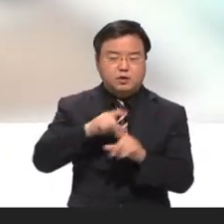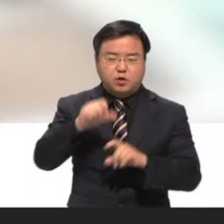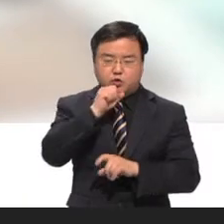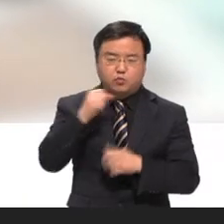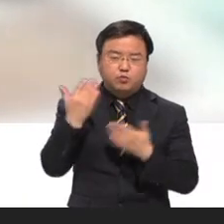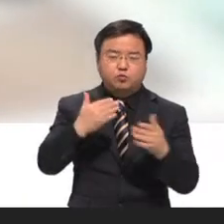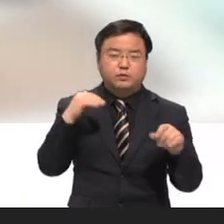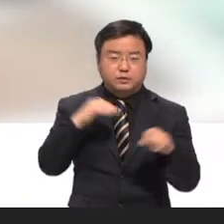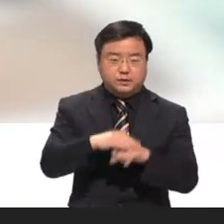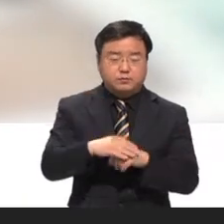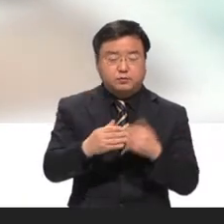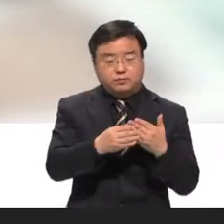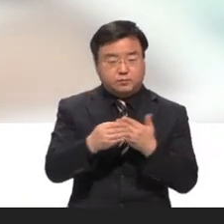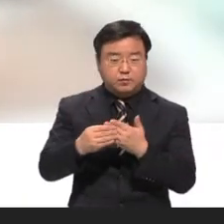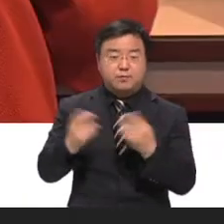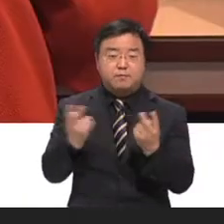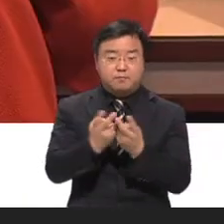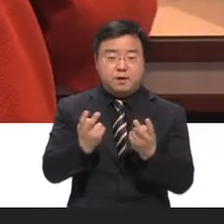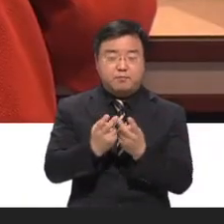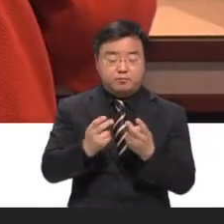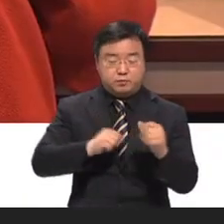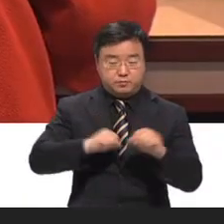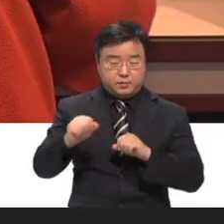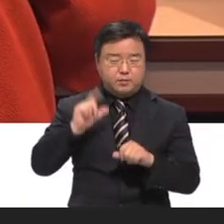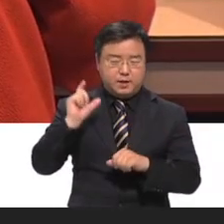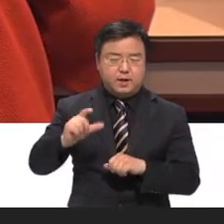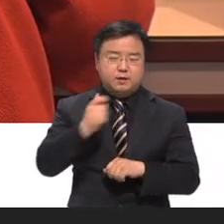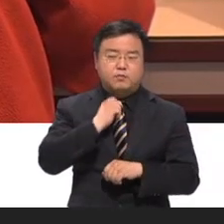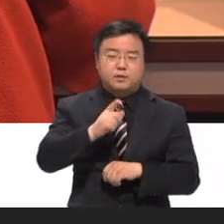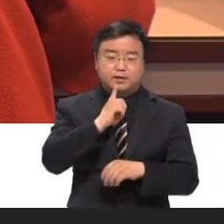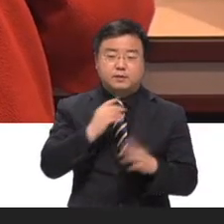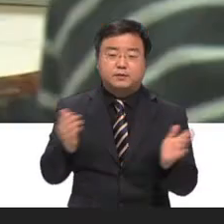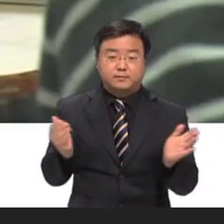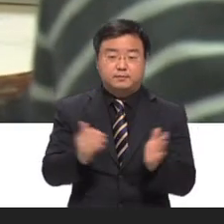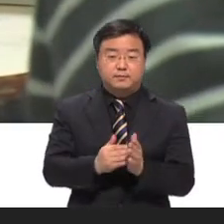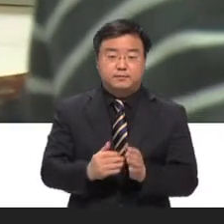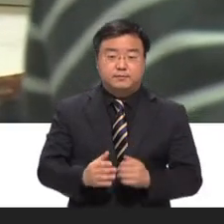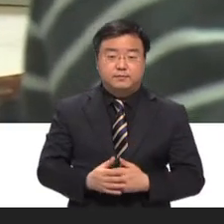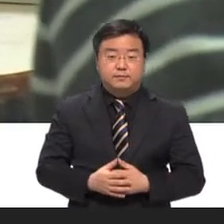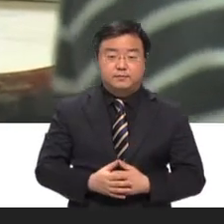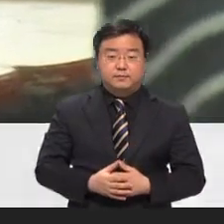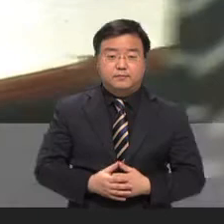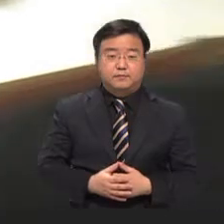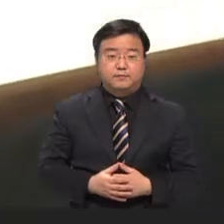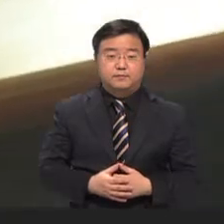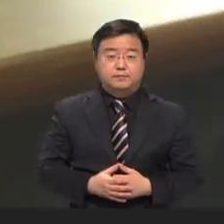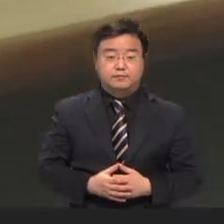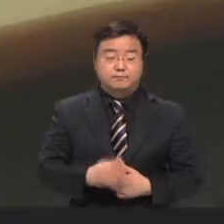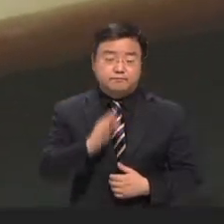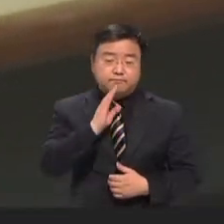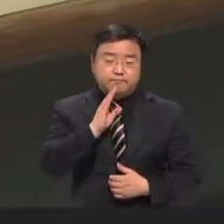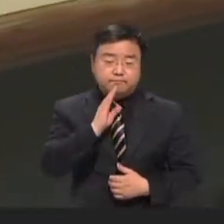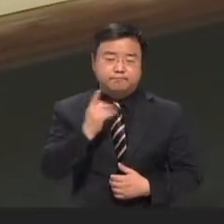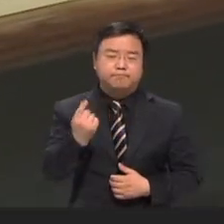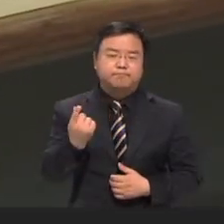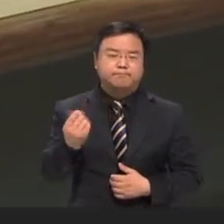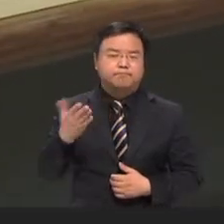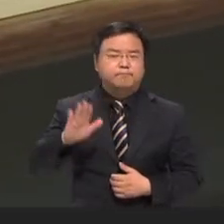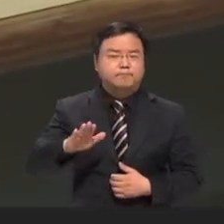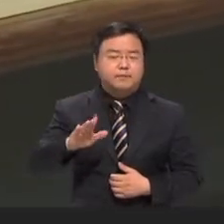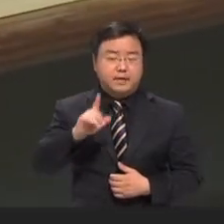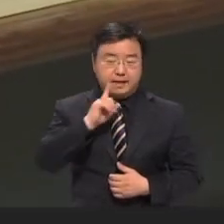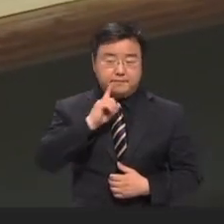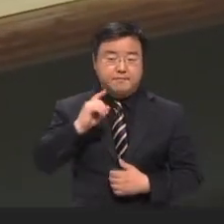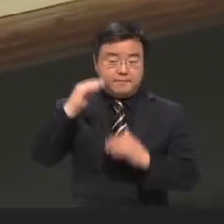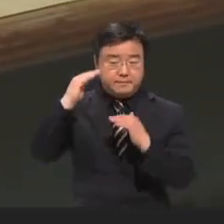현실적인 유인책을 통해서 부모 교육을 강화하겠다 이런 의지를 보이고 있습니다. 그런데 이렇게 이제 말씀드렸듯이